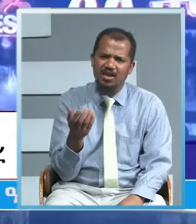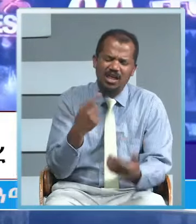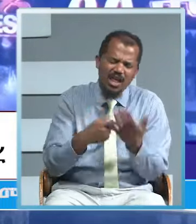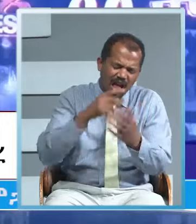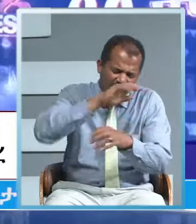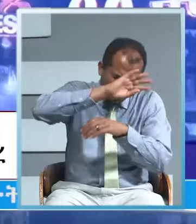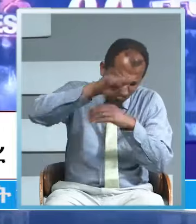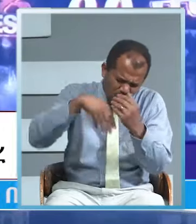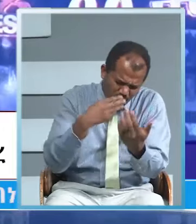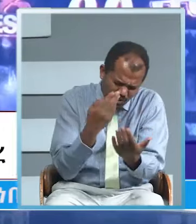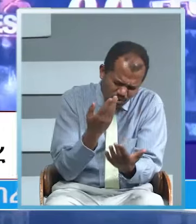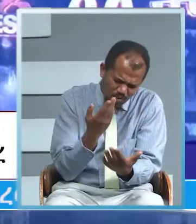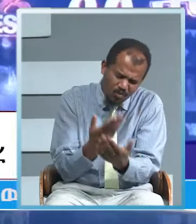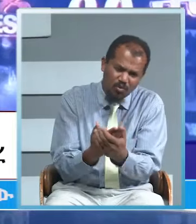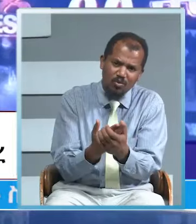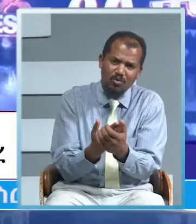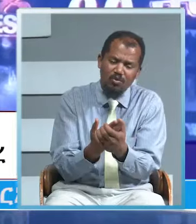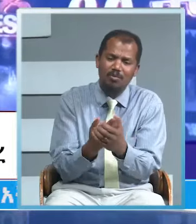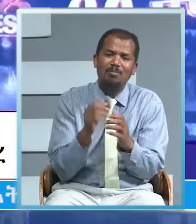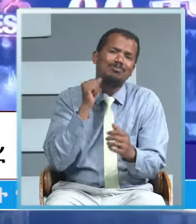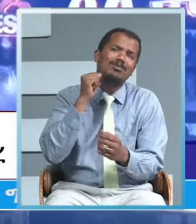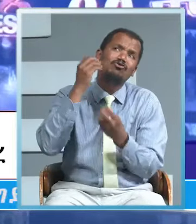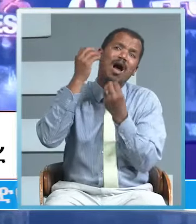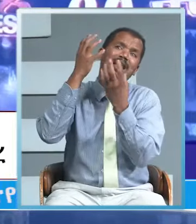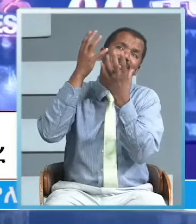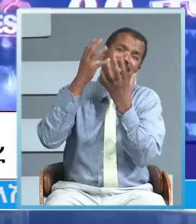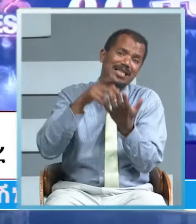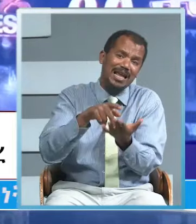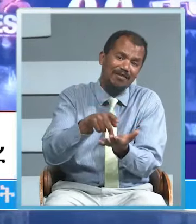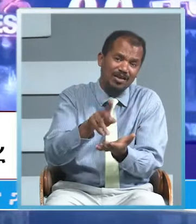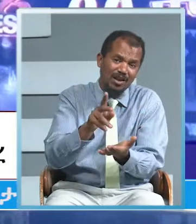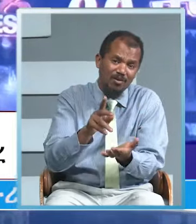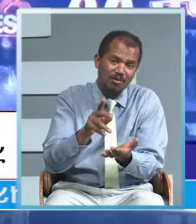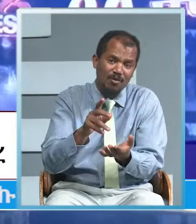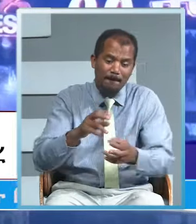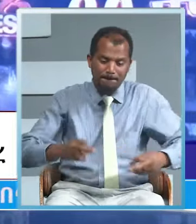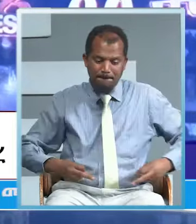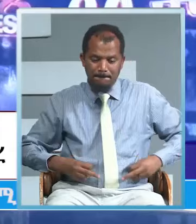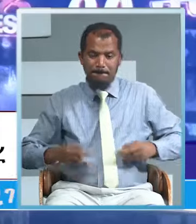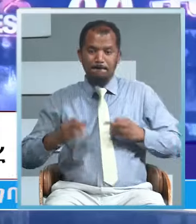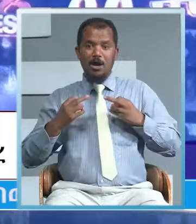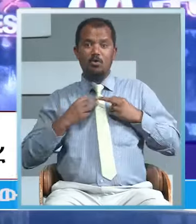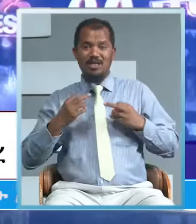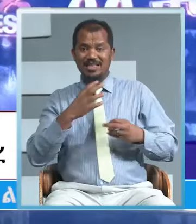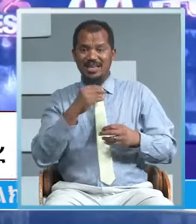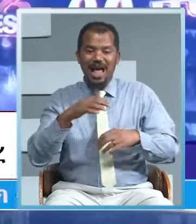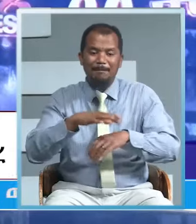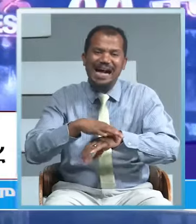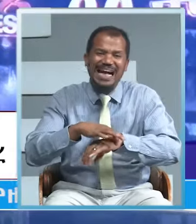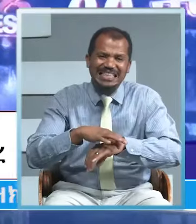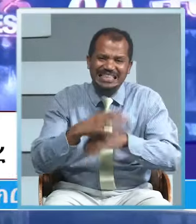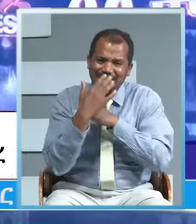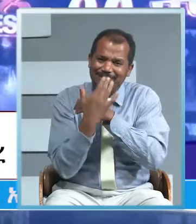ያ ሁሉ መስዋዕትነት የተከፈለውና በህይወቱና በአጥንቱ በደሙ ግብር